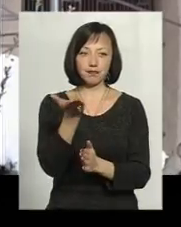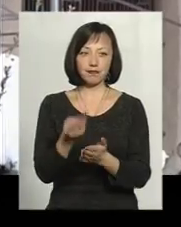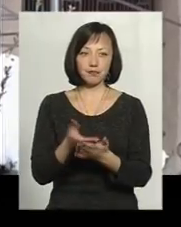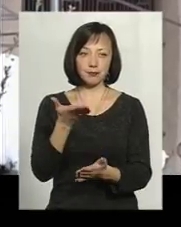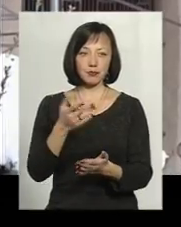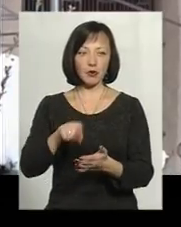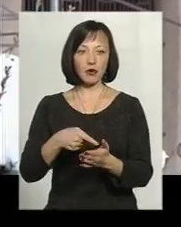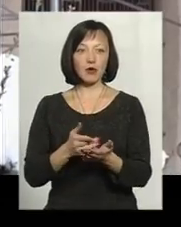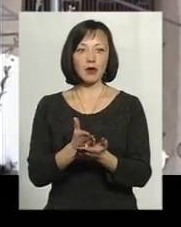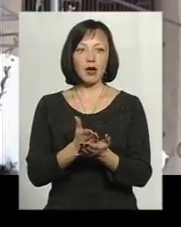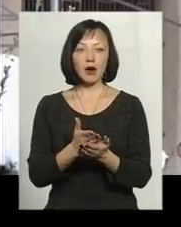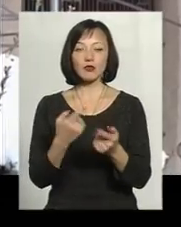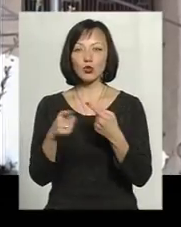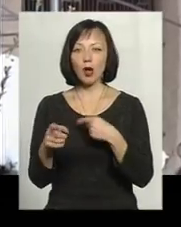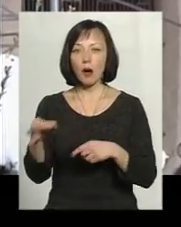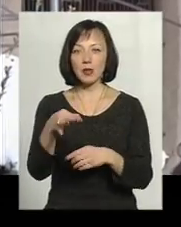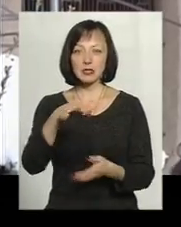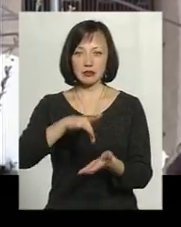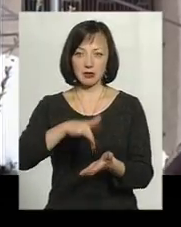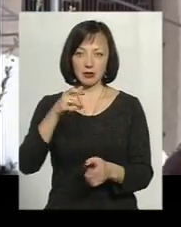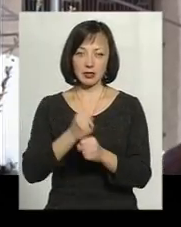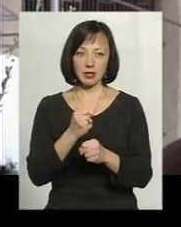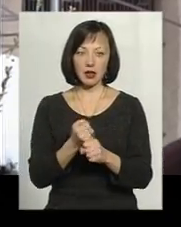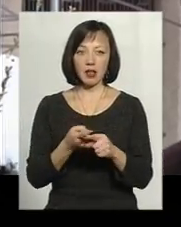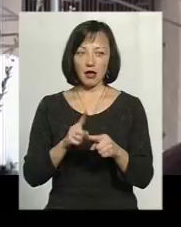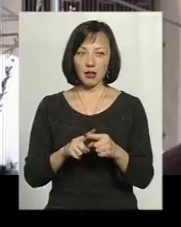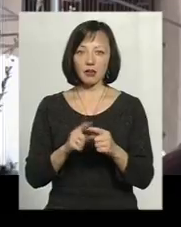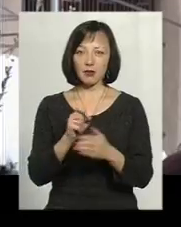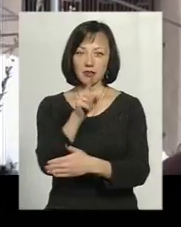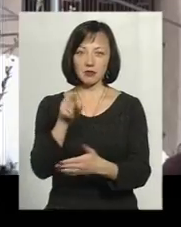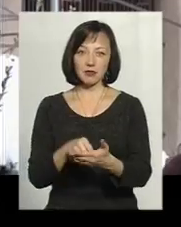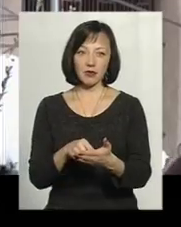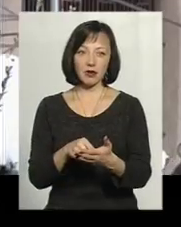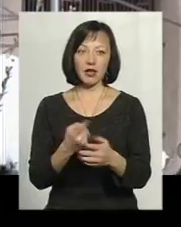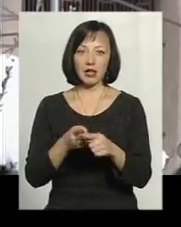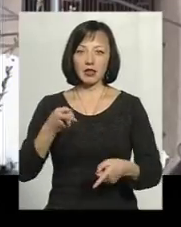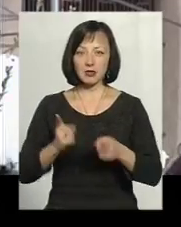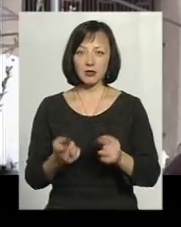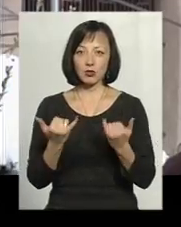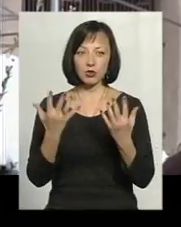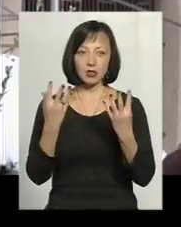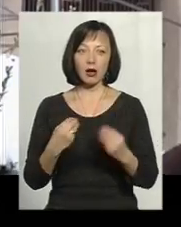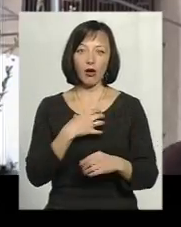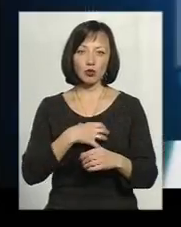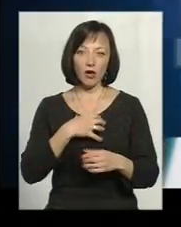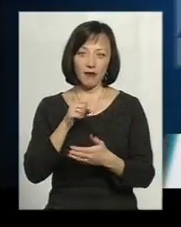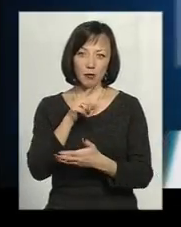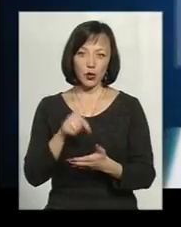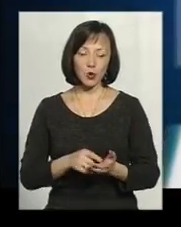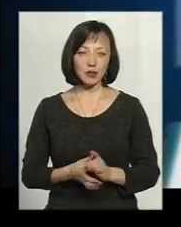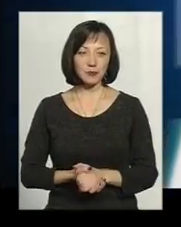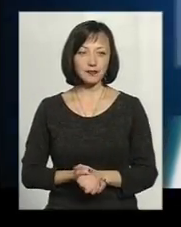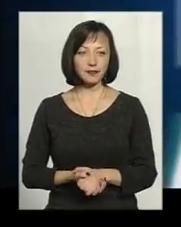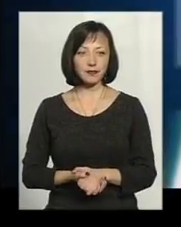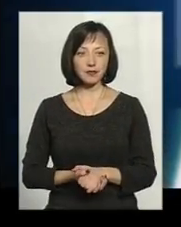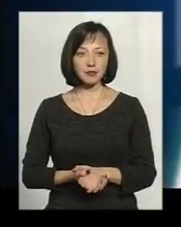это сделали в других областных центрах? Вот это, наверное, бы и задало, потому что это действительно на сегодняшний день актуальный вопрос.